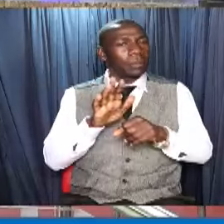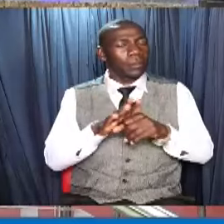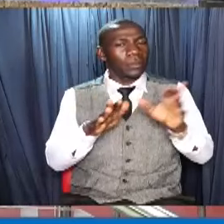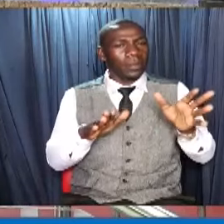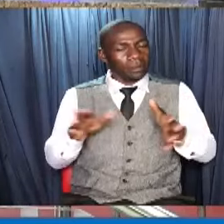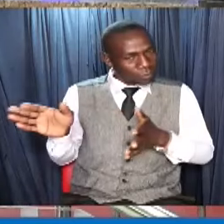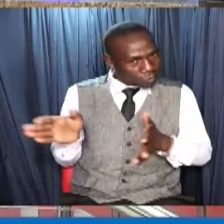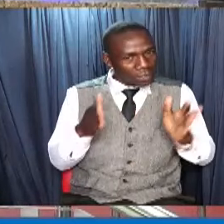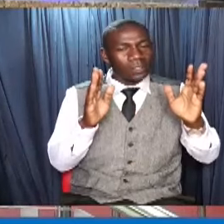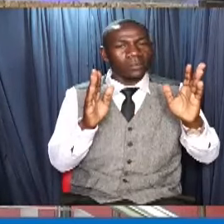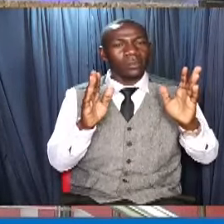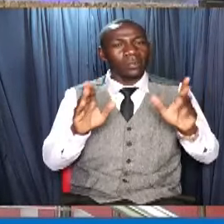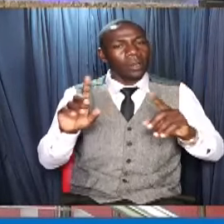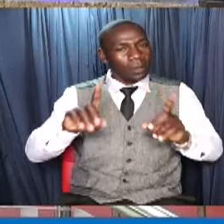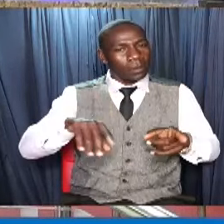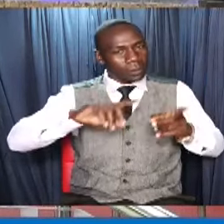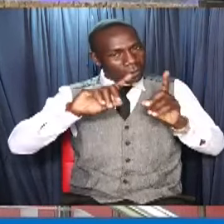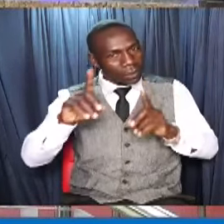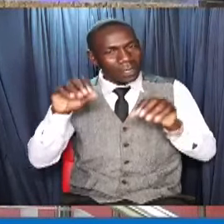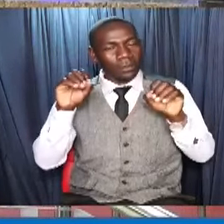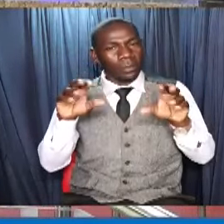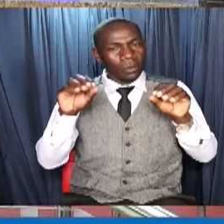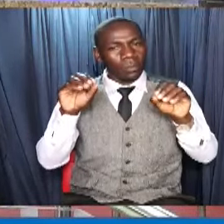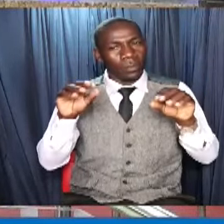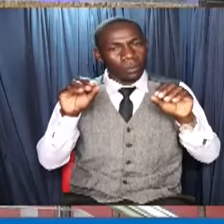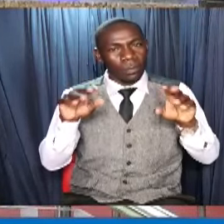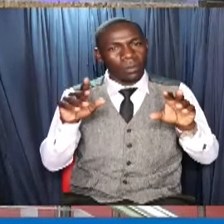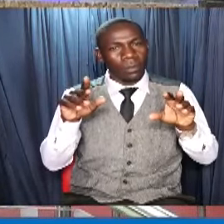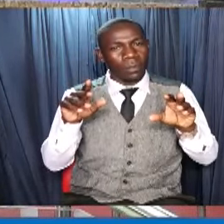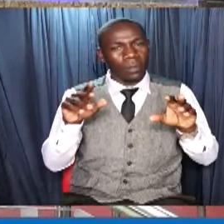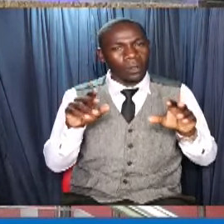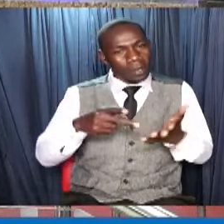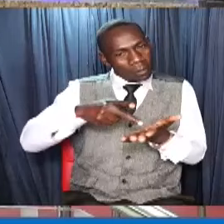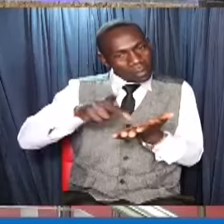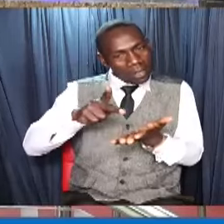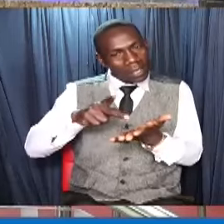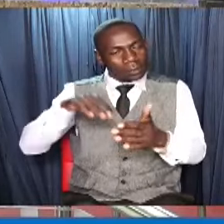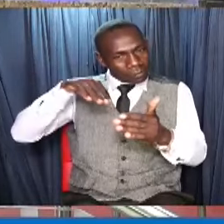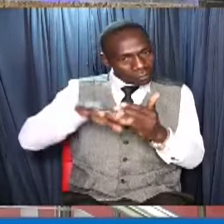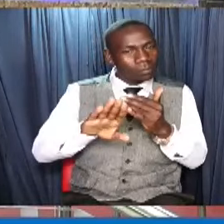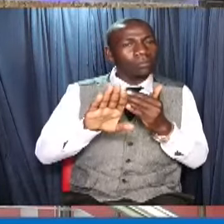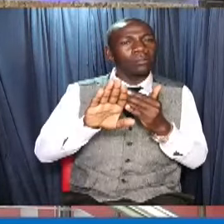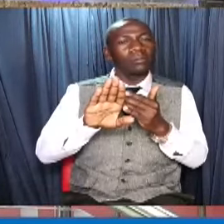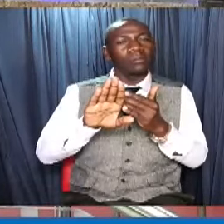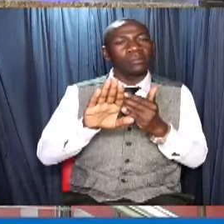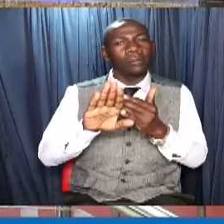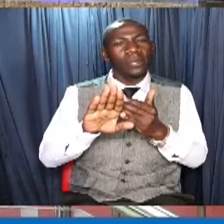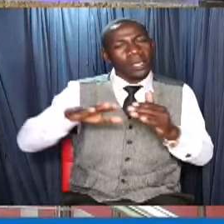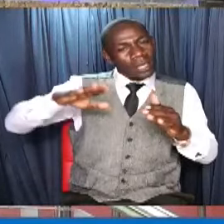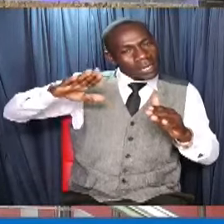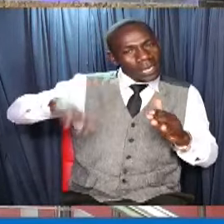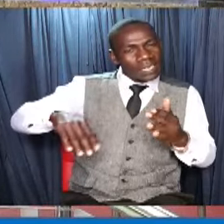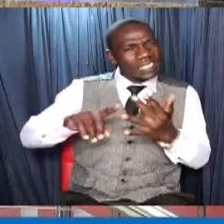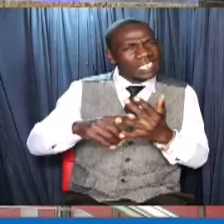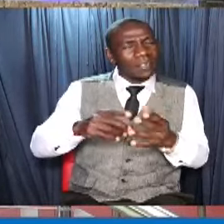men. Tukaenda. So we went. Tulipoingia kwa disco hilo. When you go to the disco. Tulipolipa pesa tukaingia. When you paid we got it. Na tulikuwa tumechelewa